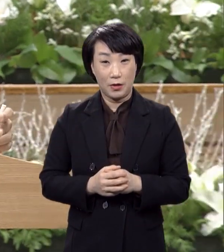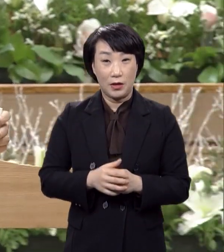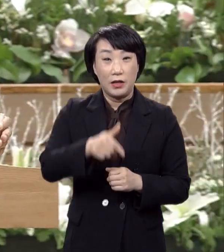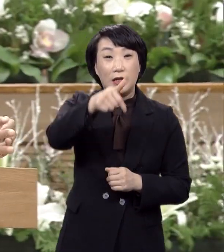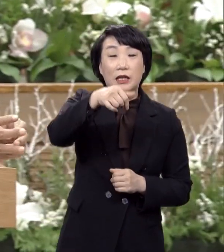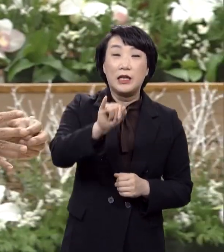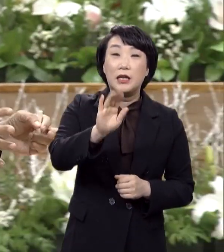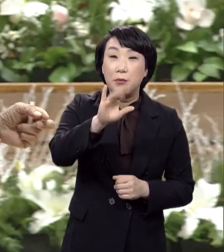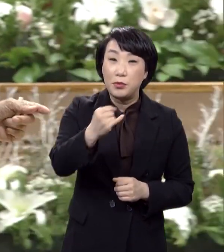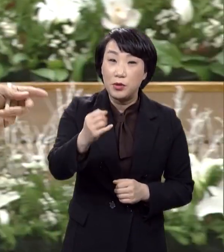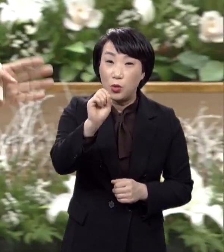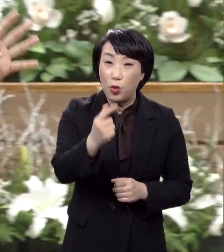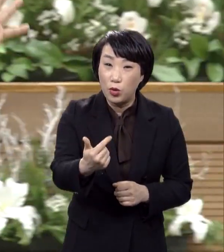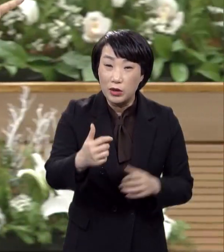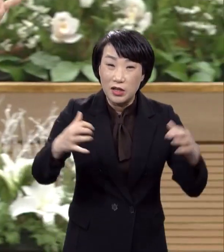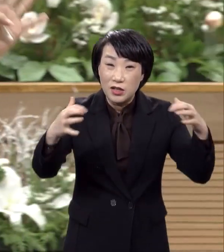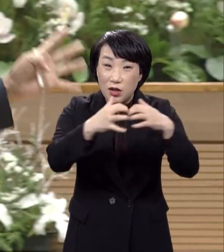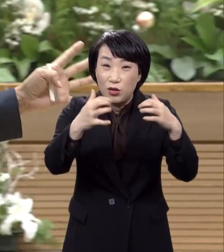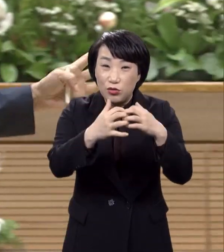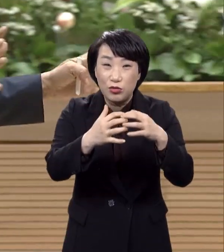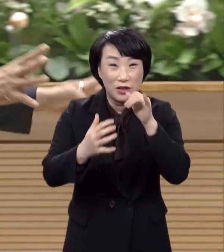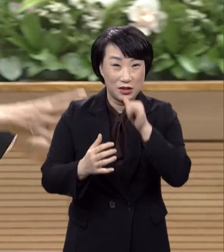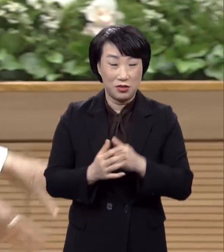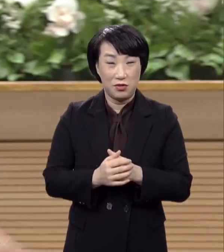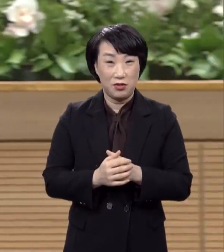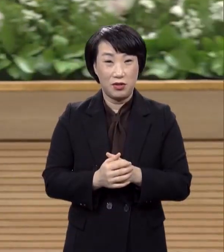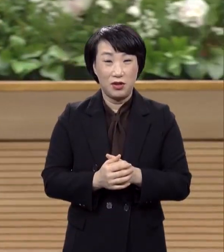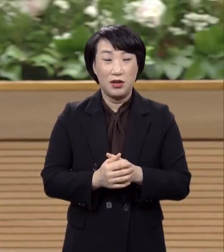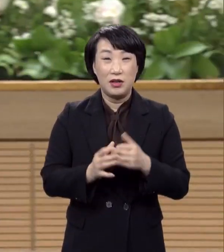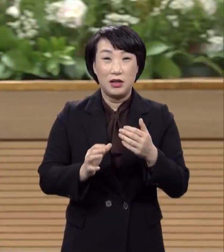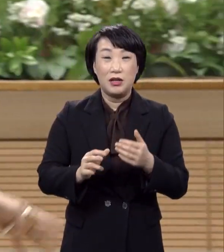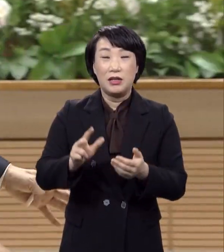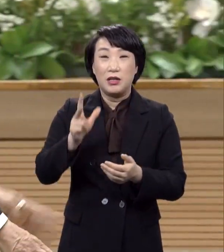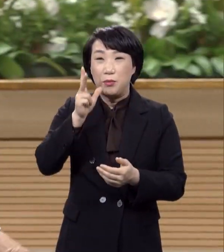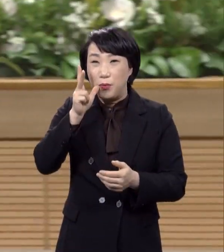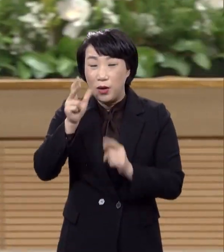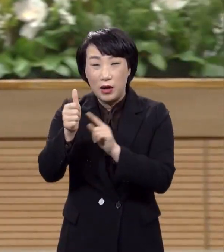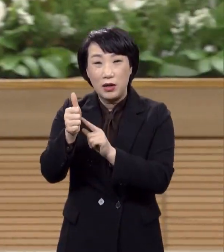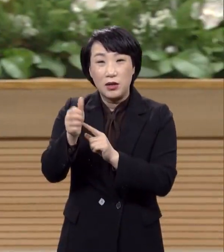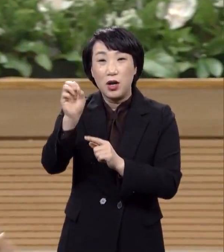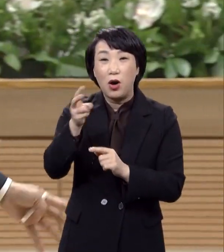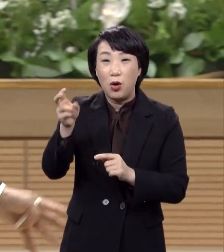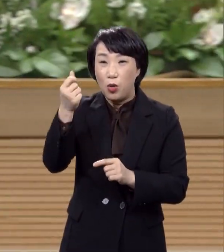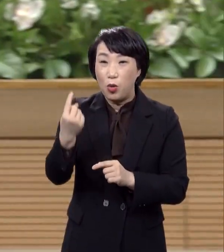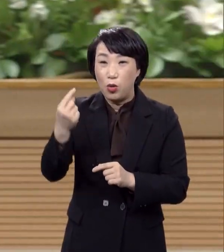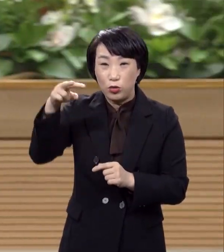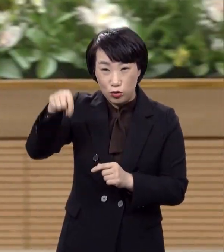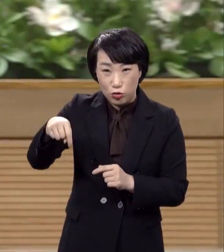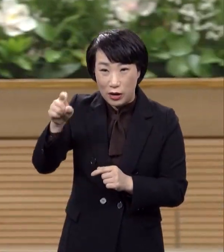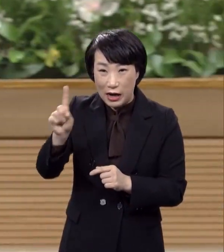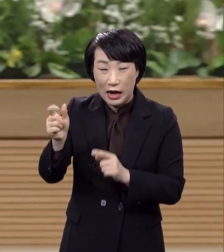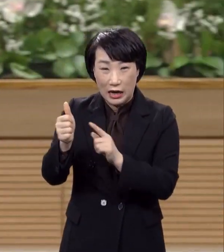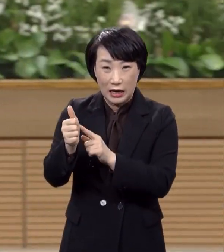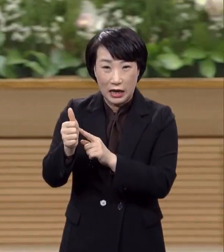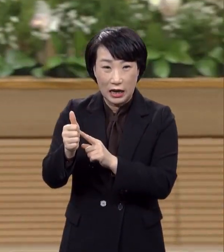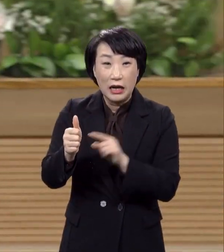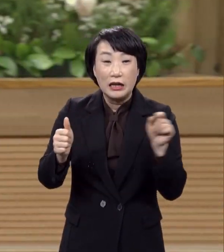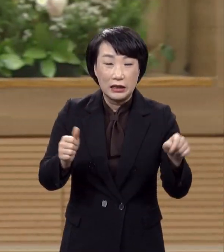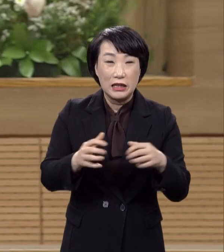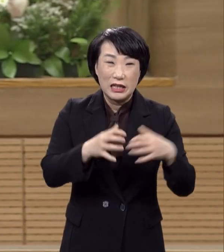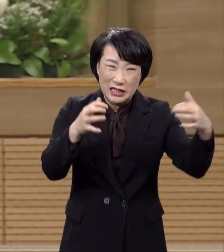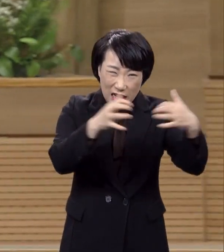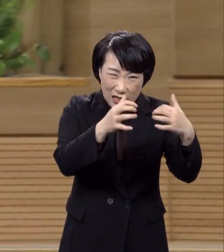기브온 전투에서 여호수아가 지금 현재 가나안 땅을 가기